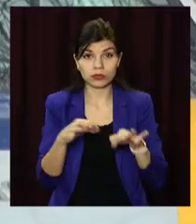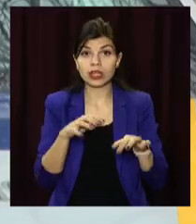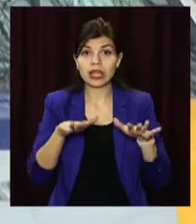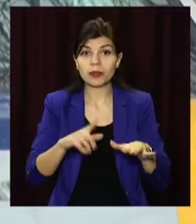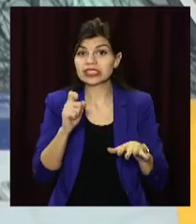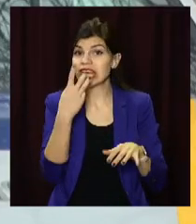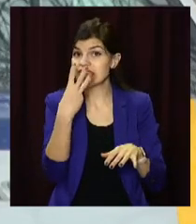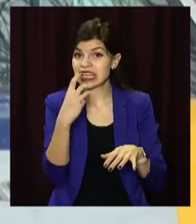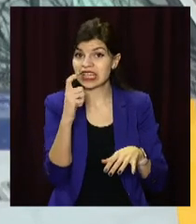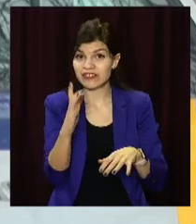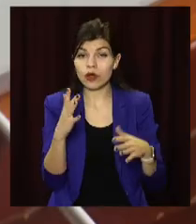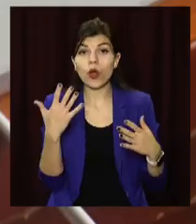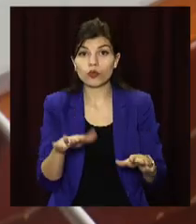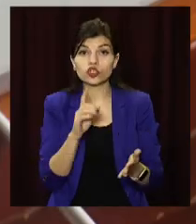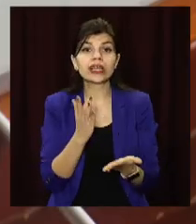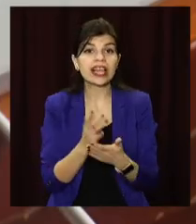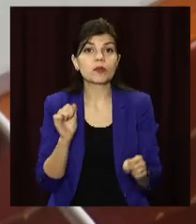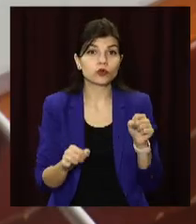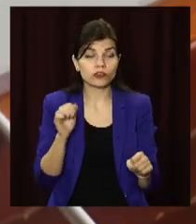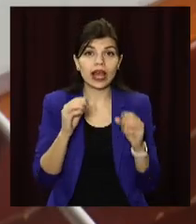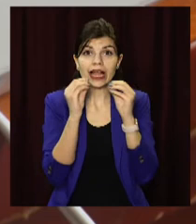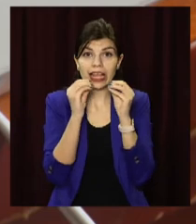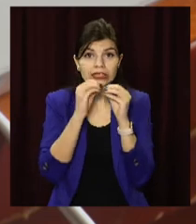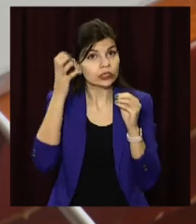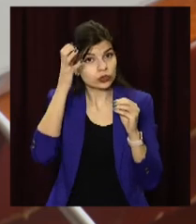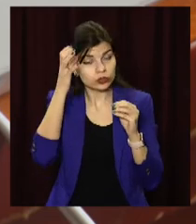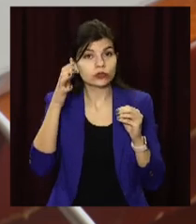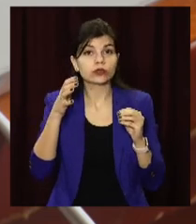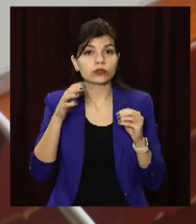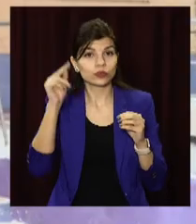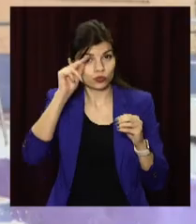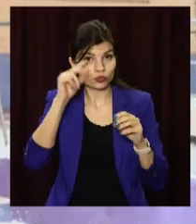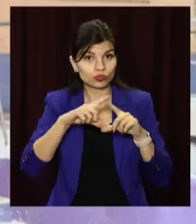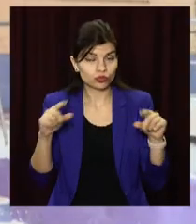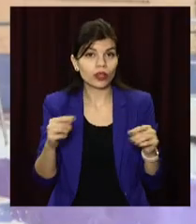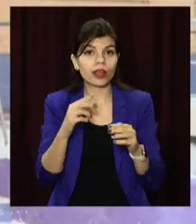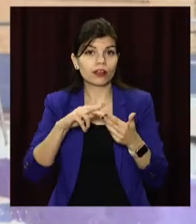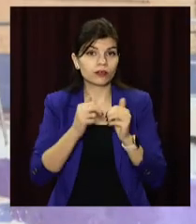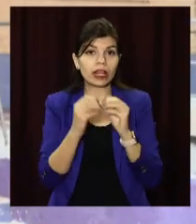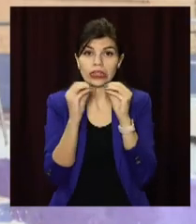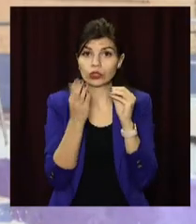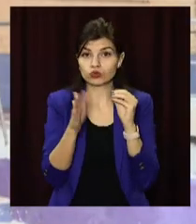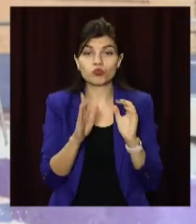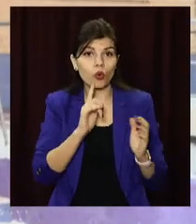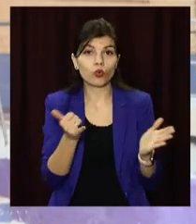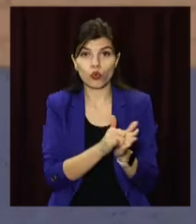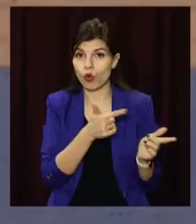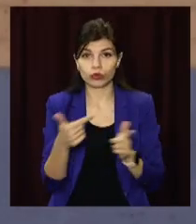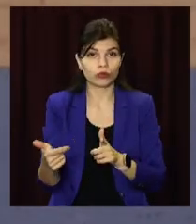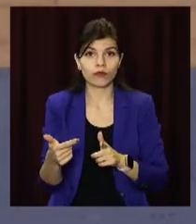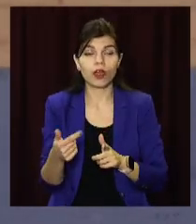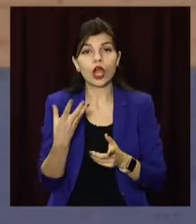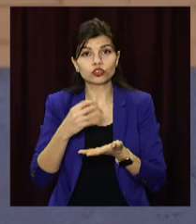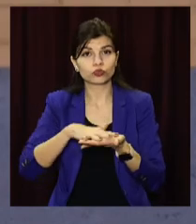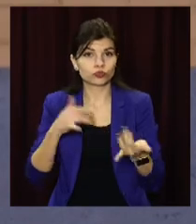місце за 3 хвилини, вже мають можливість 10 освітніх закладів Кам'янського. Галина Гусак, Олександр Вернегоров, Open News,